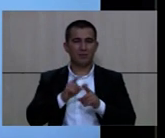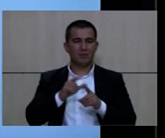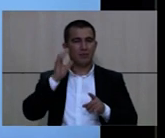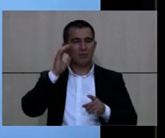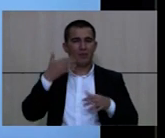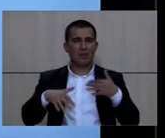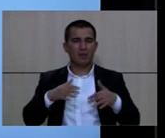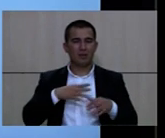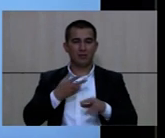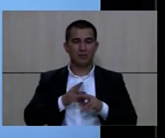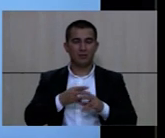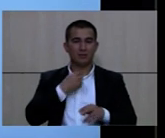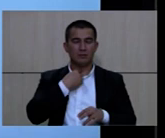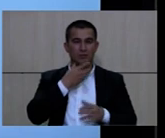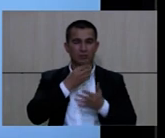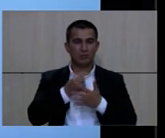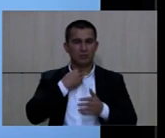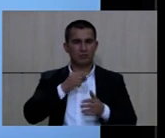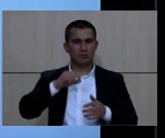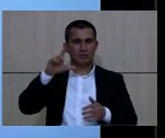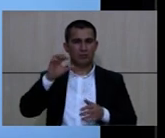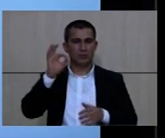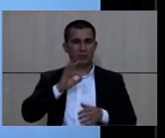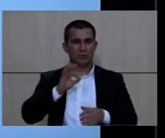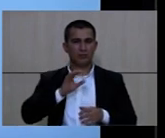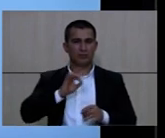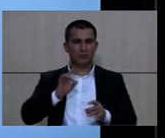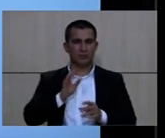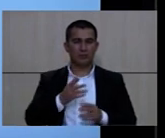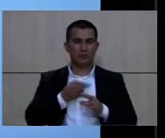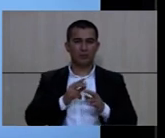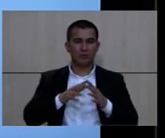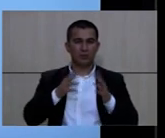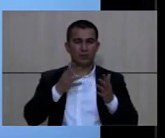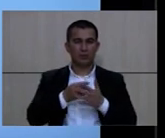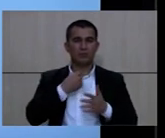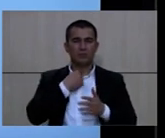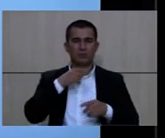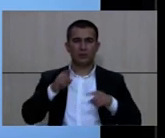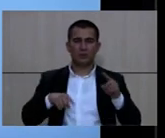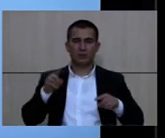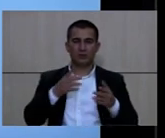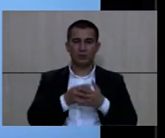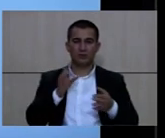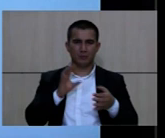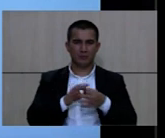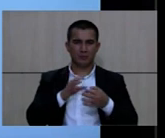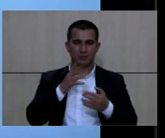Ana endi tovush balandligi haqida ma'lumotga ega bo'lamiz. Bu kattalik tovush chastotasi bilan